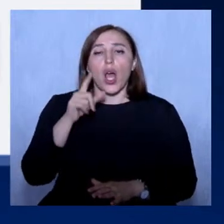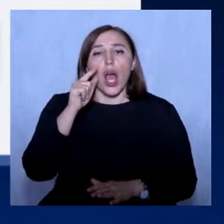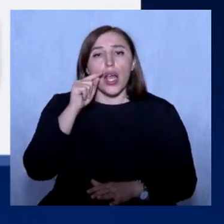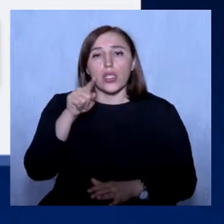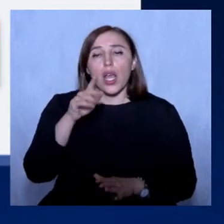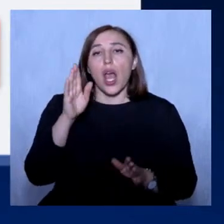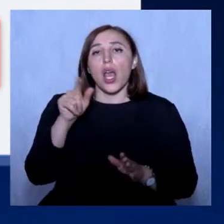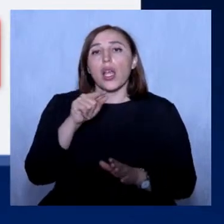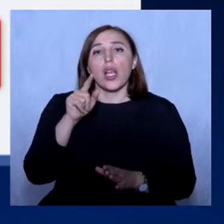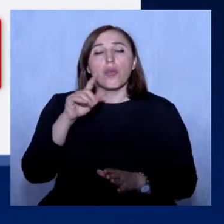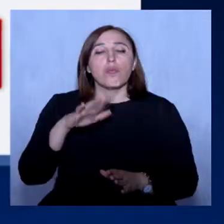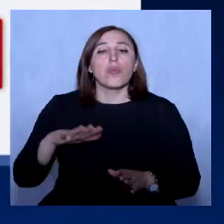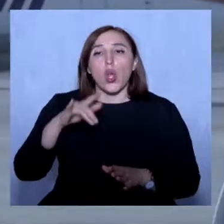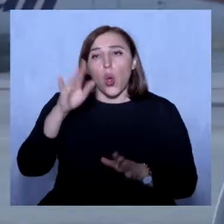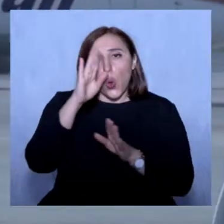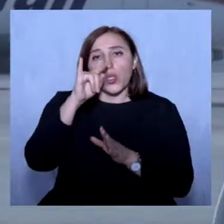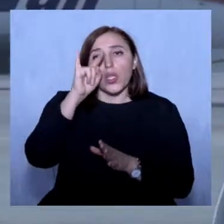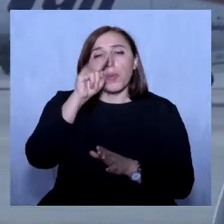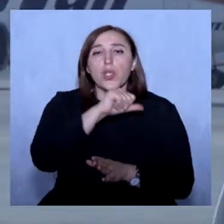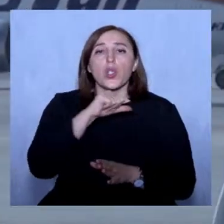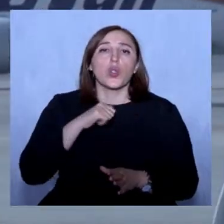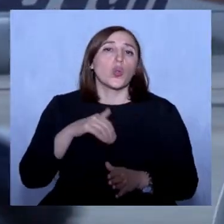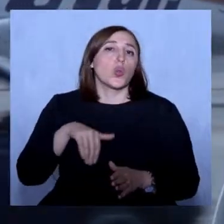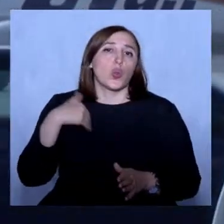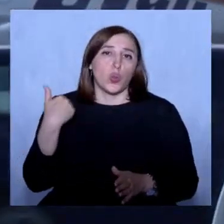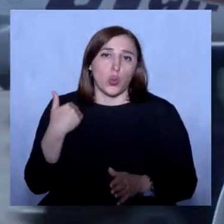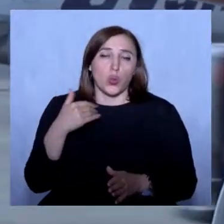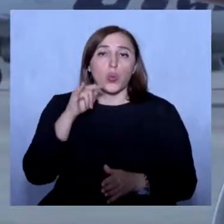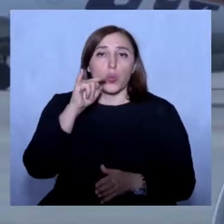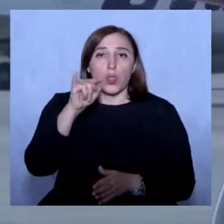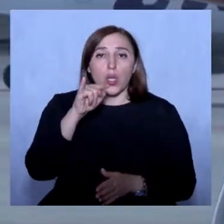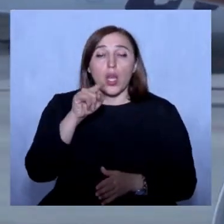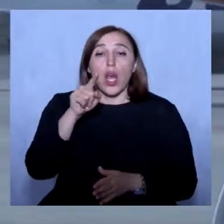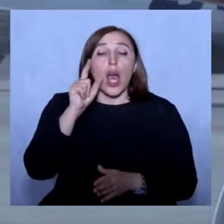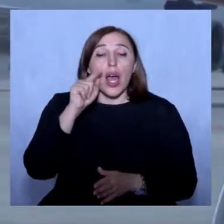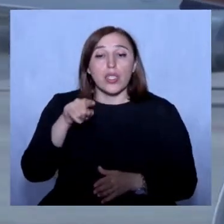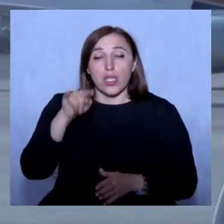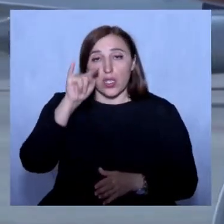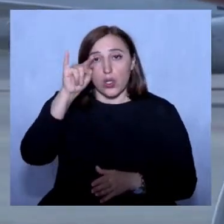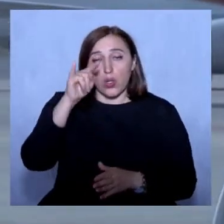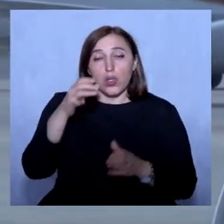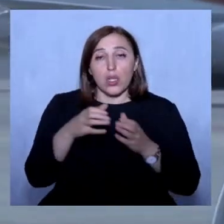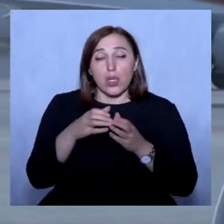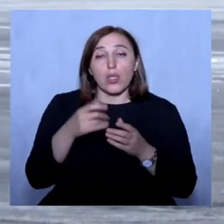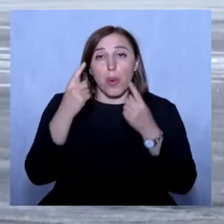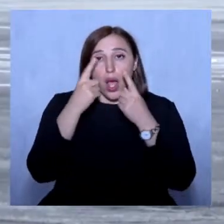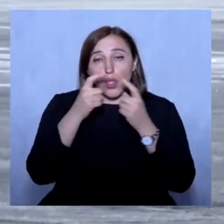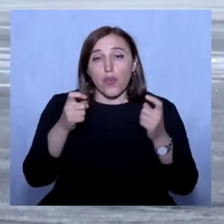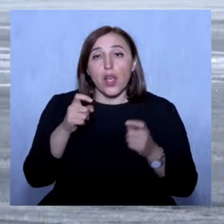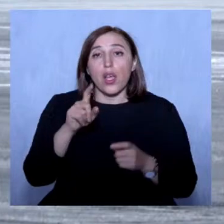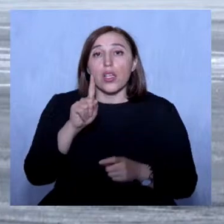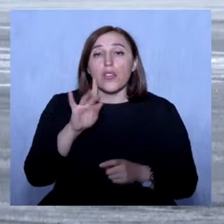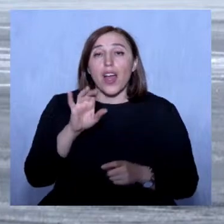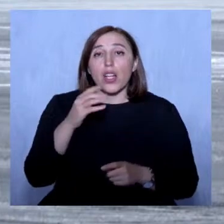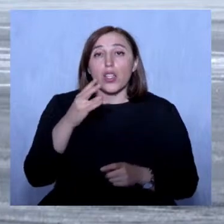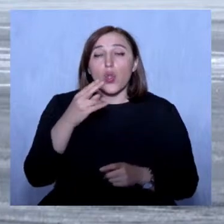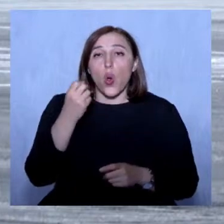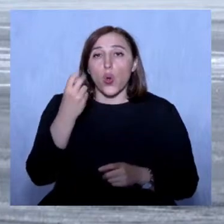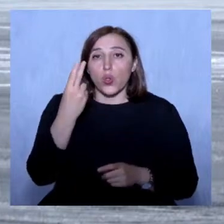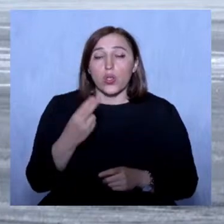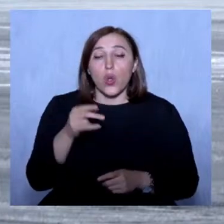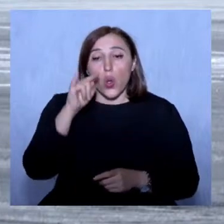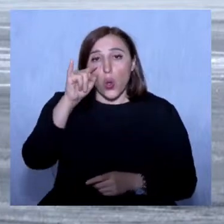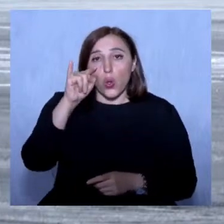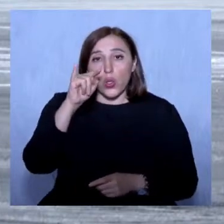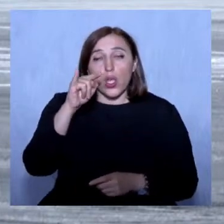Հայաստանի Հանրապետության ոթային տարածքից։ Հայաստանի կահավիացի էի կոմիտեից միև նույն ժամանակ հայտնել են, որ զվարտնոտ ոթանավակայանի ծադրբեջանի